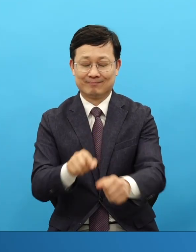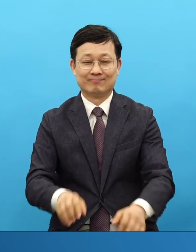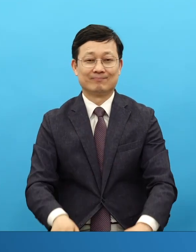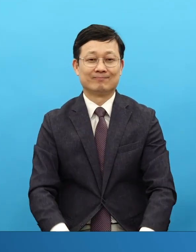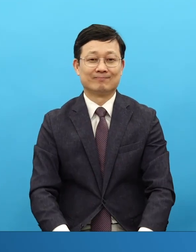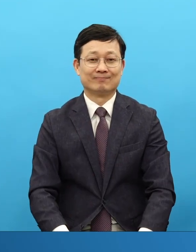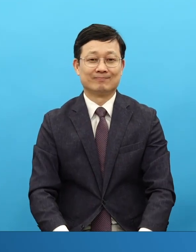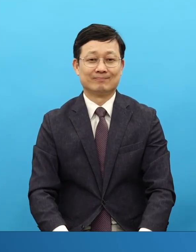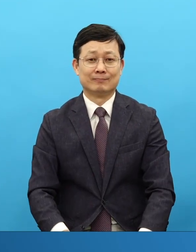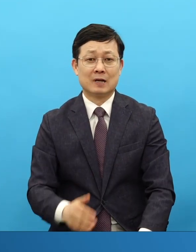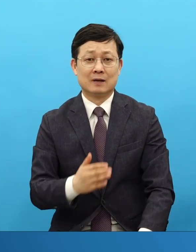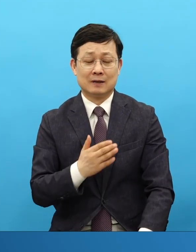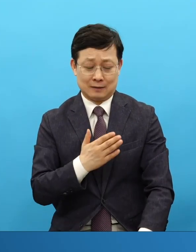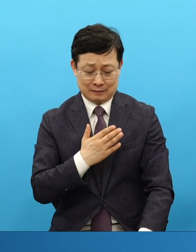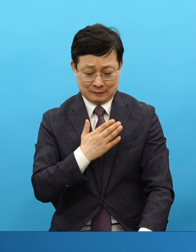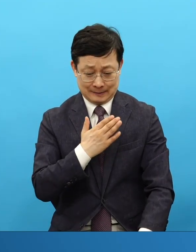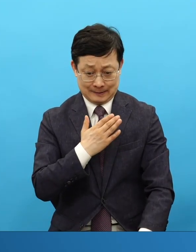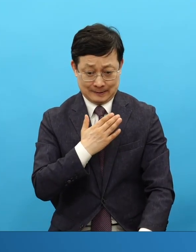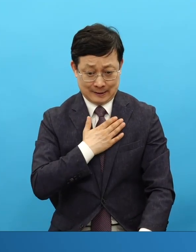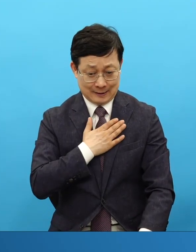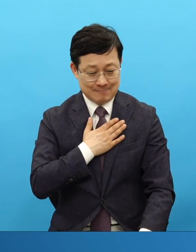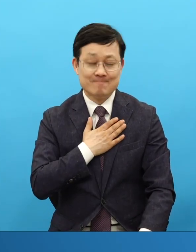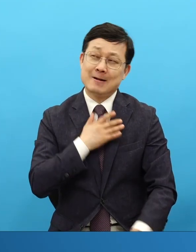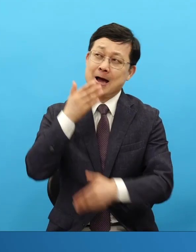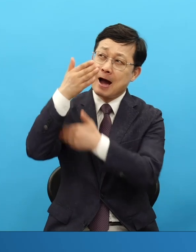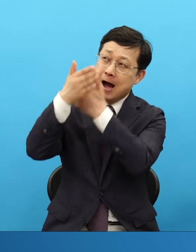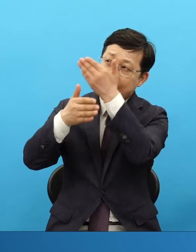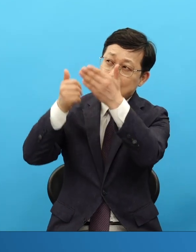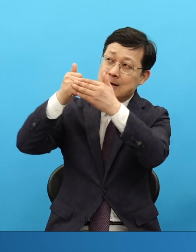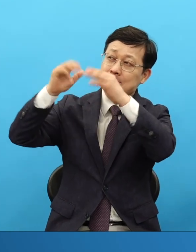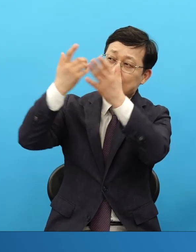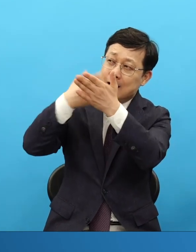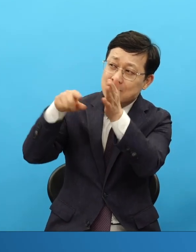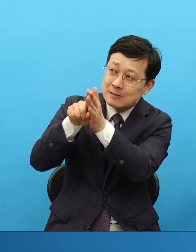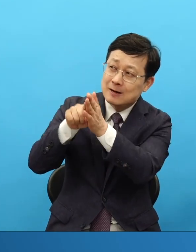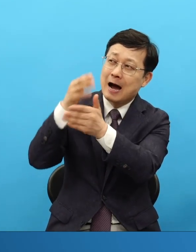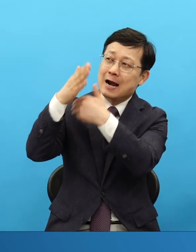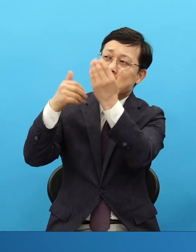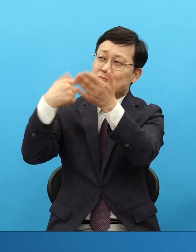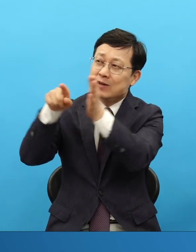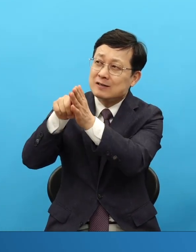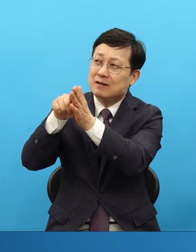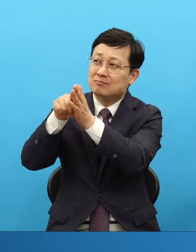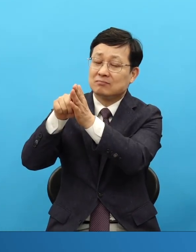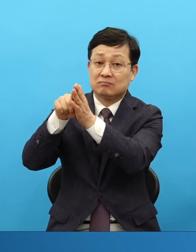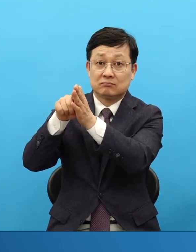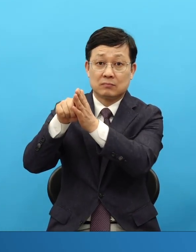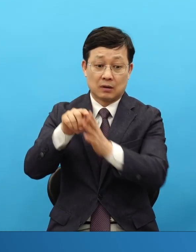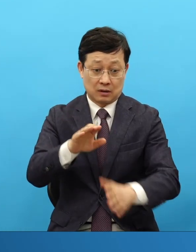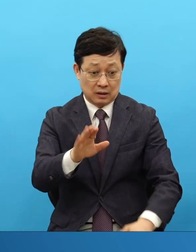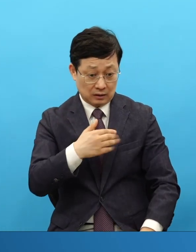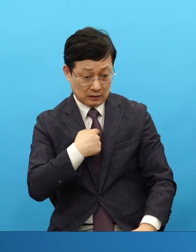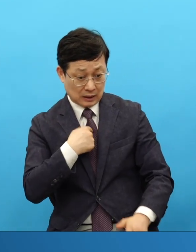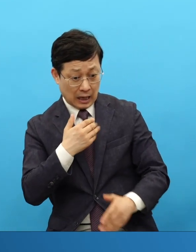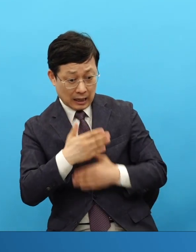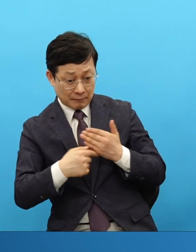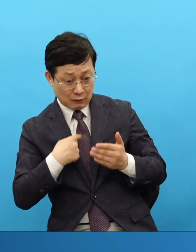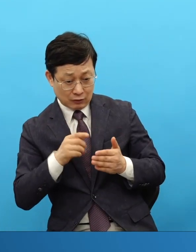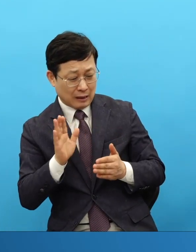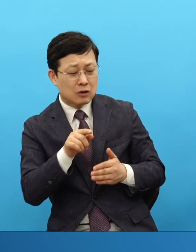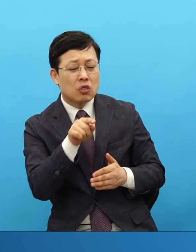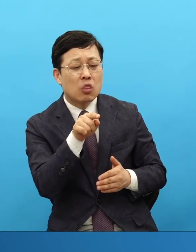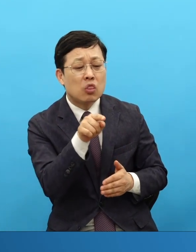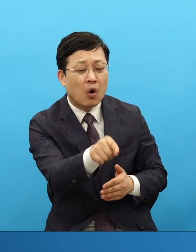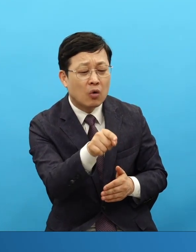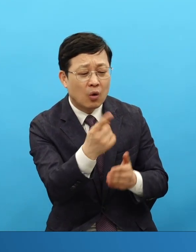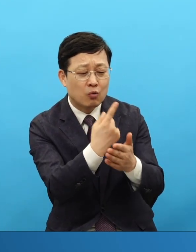한다 이렇게 말하지만 사실은 그게 아닙니다. 우리를 위해서입니다. And we say we do 내가 the 사는 길이에요. works of God or for God,